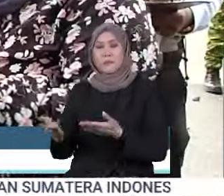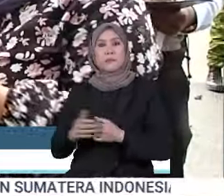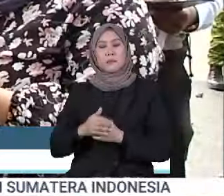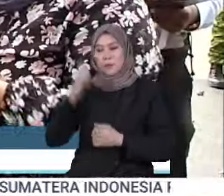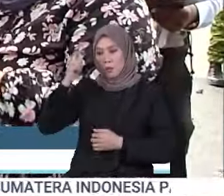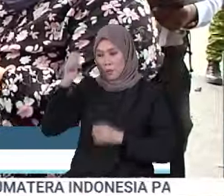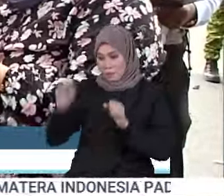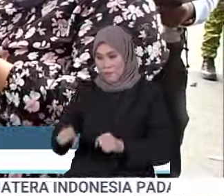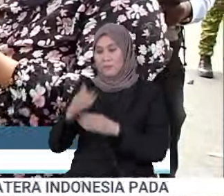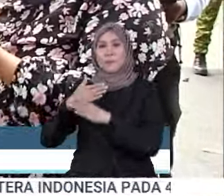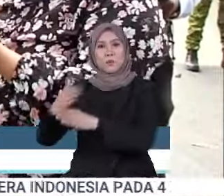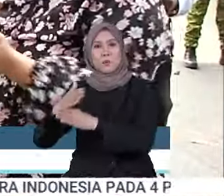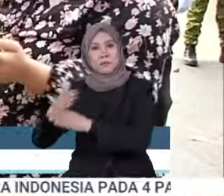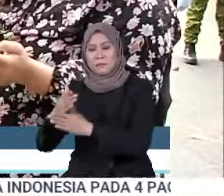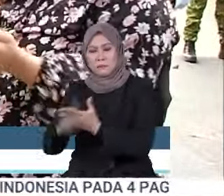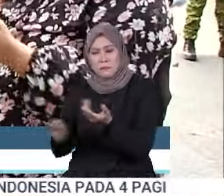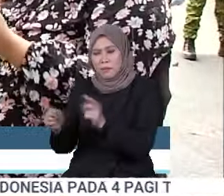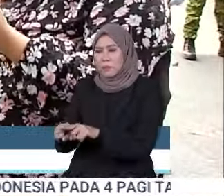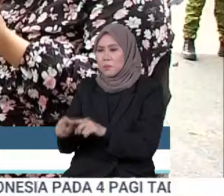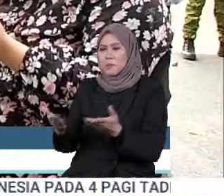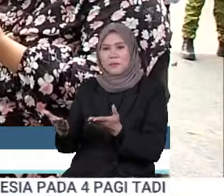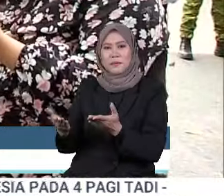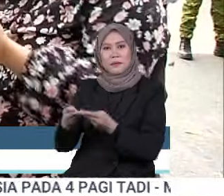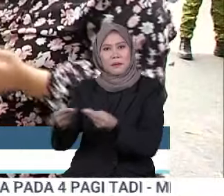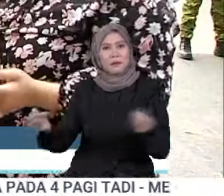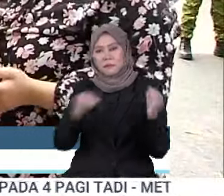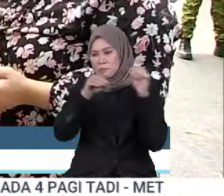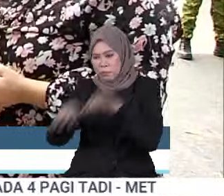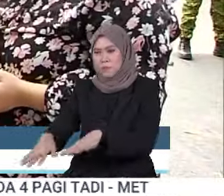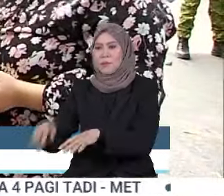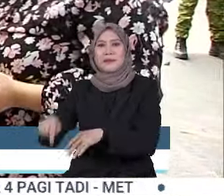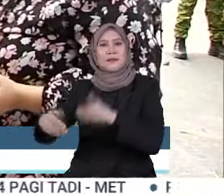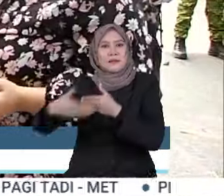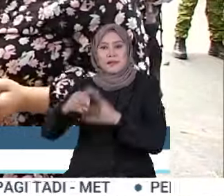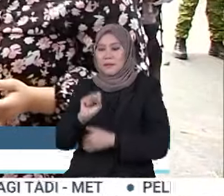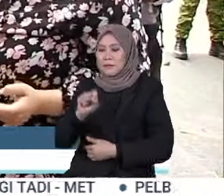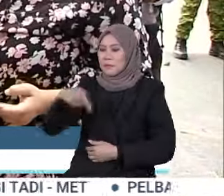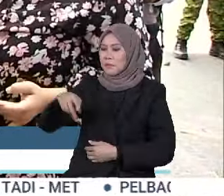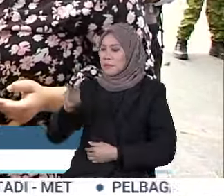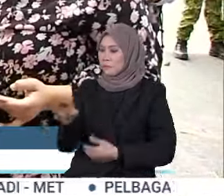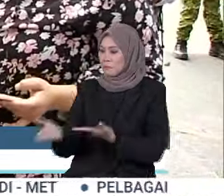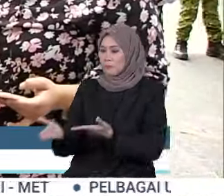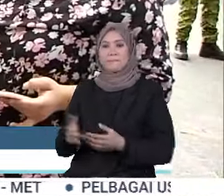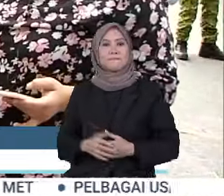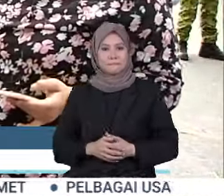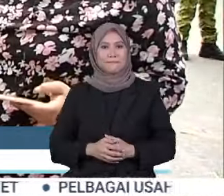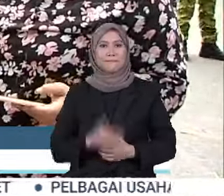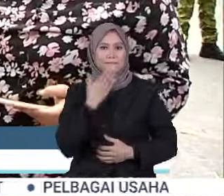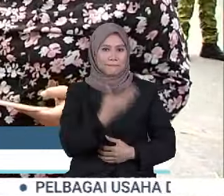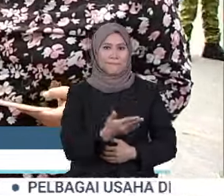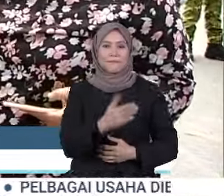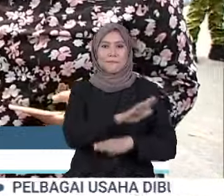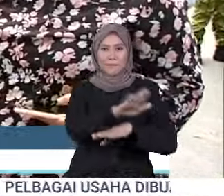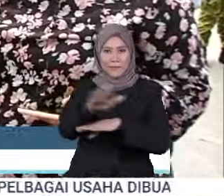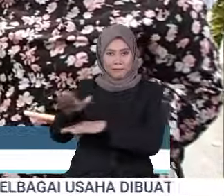Tuan kongsikan mengenai kejadian ketika kejadian tanah runtuh berlaku di depan akademi sprm ini Tuan okey terima kasih selamat